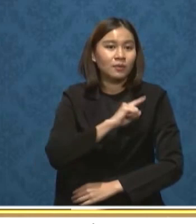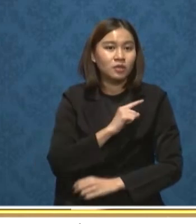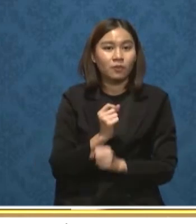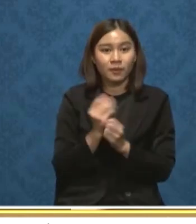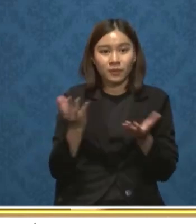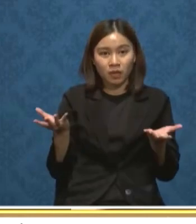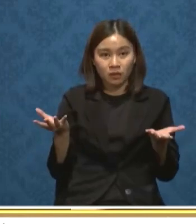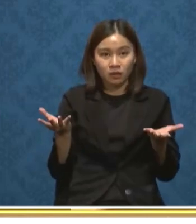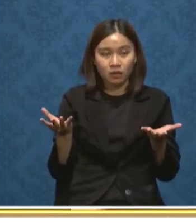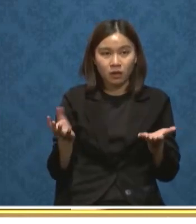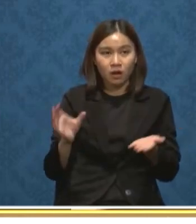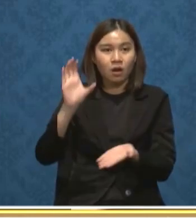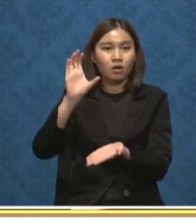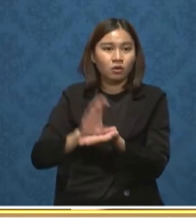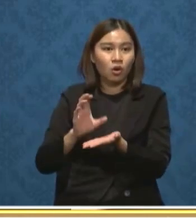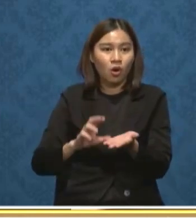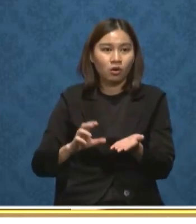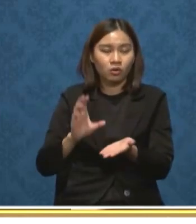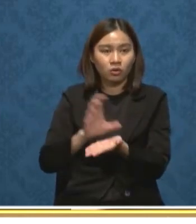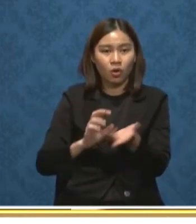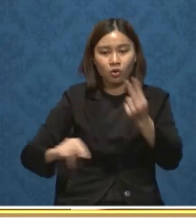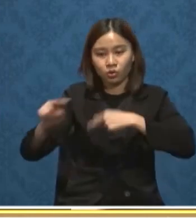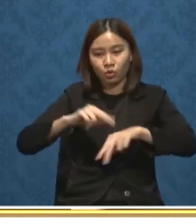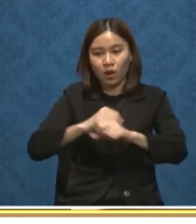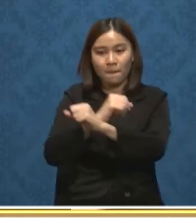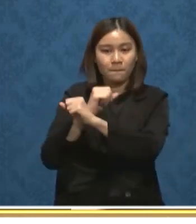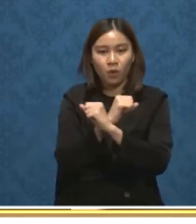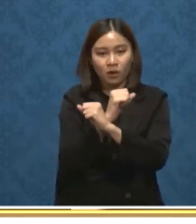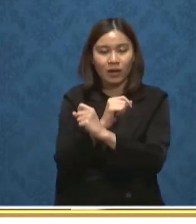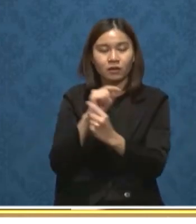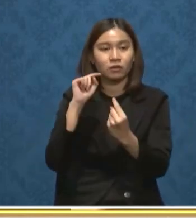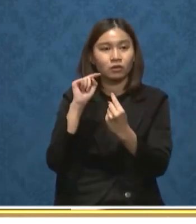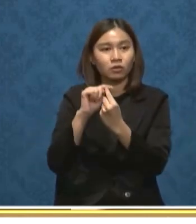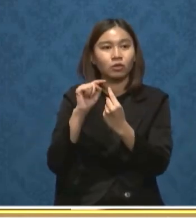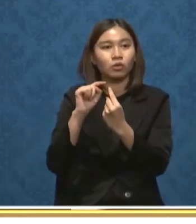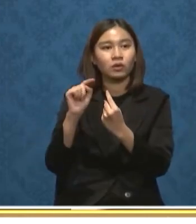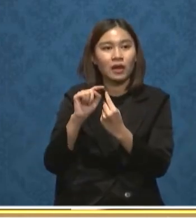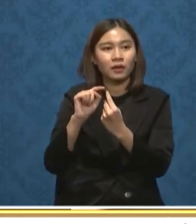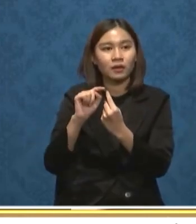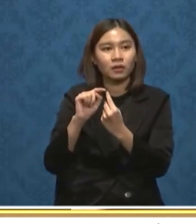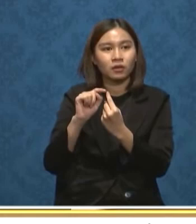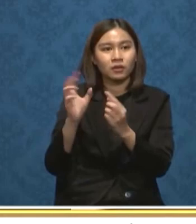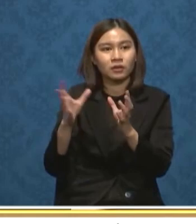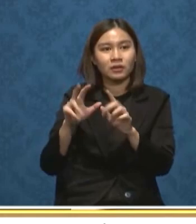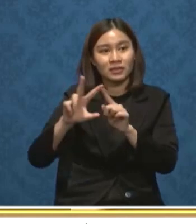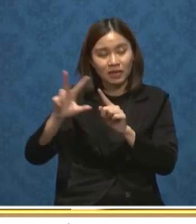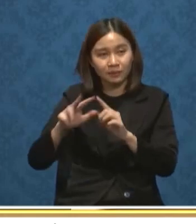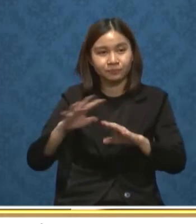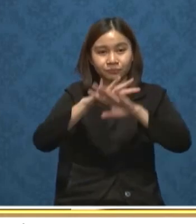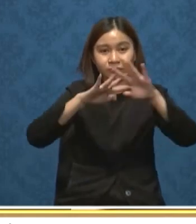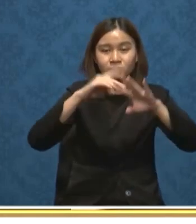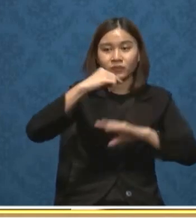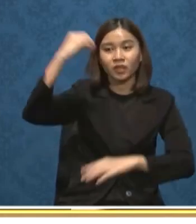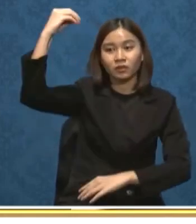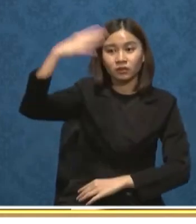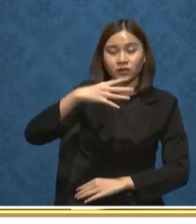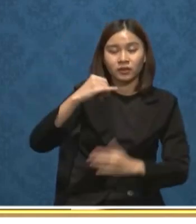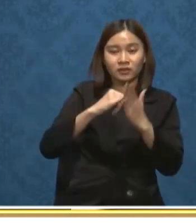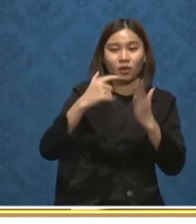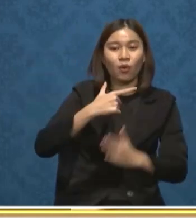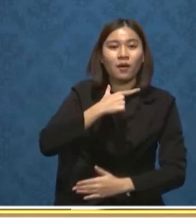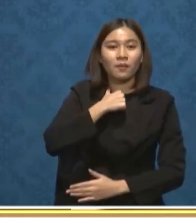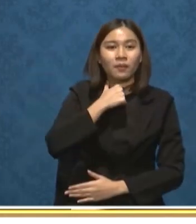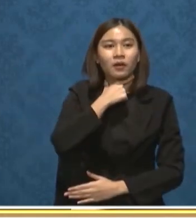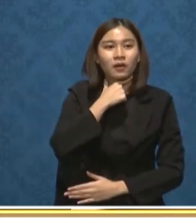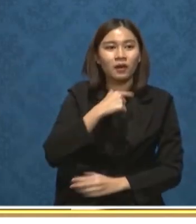อะไร กองอำนวยการรกษาความมั่นโงภัในภาค 3โซลาเซล ที่แม่อสอนไม่